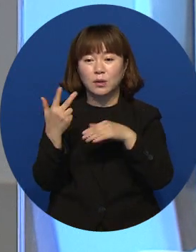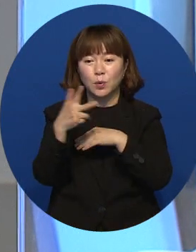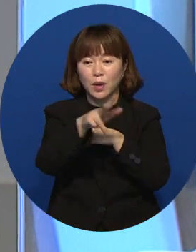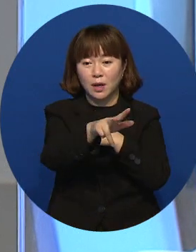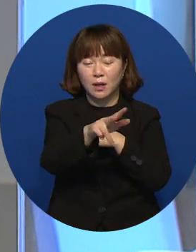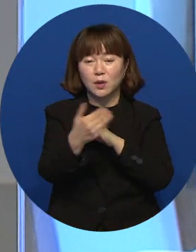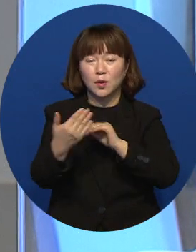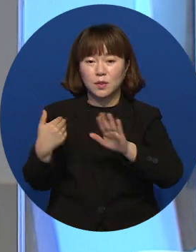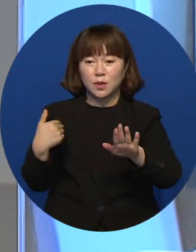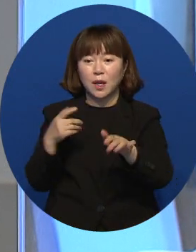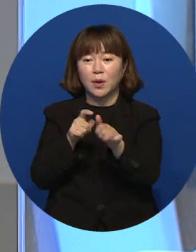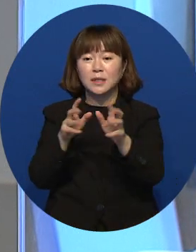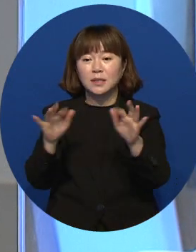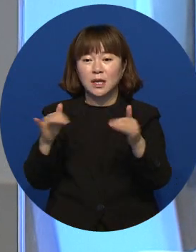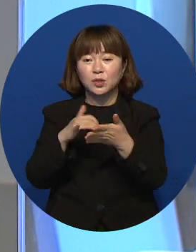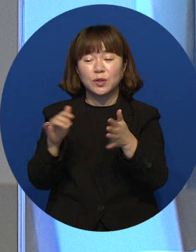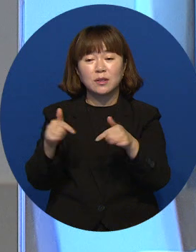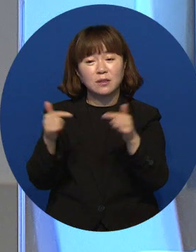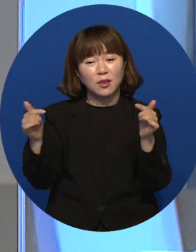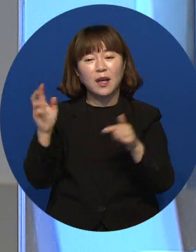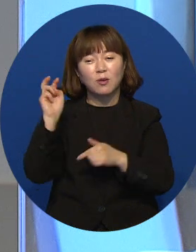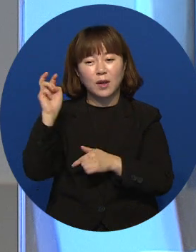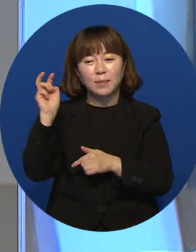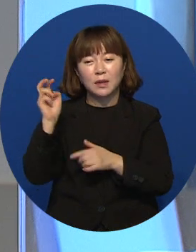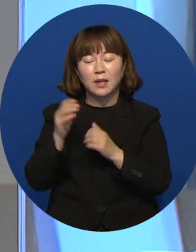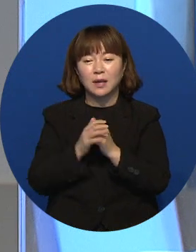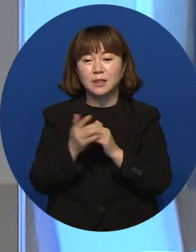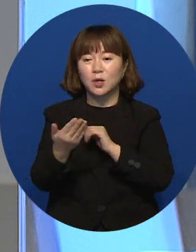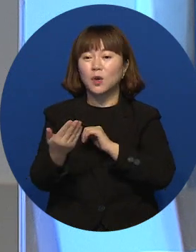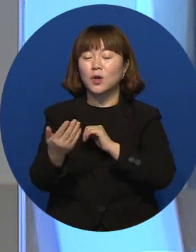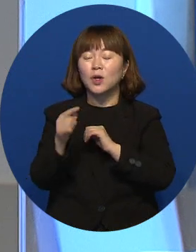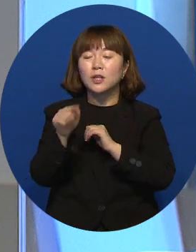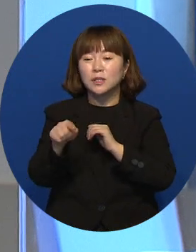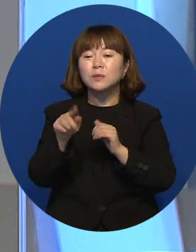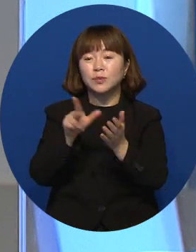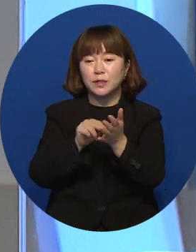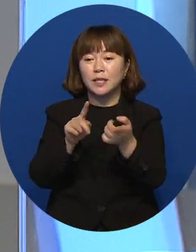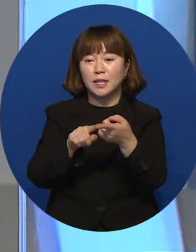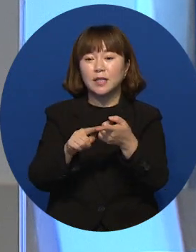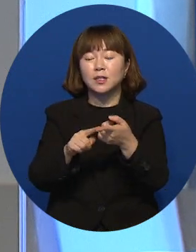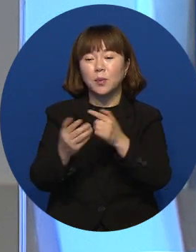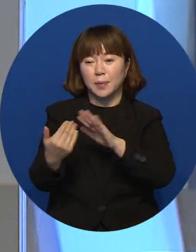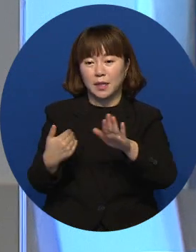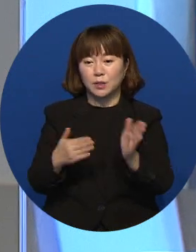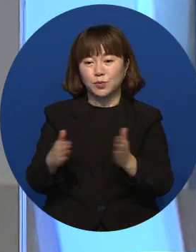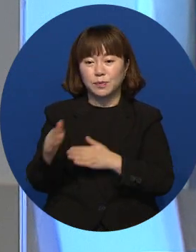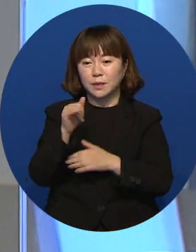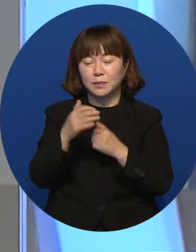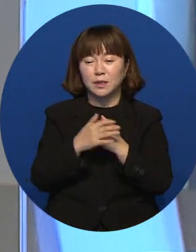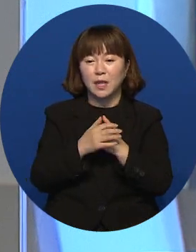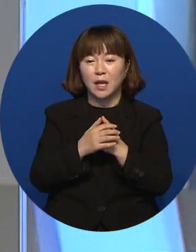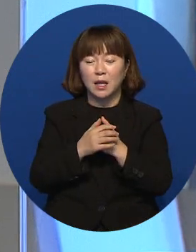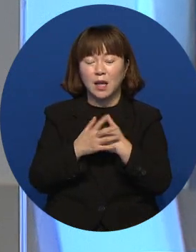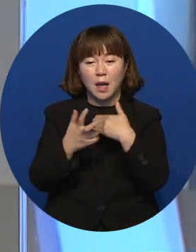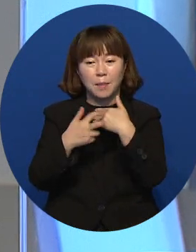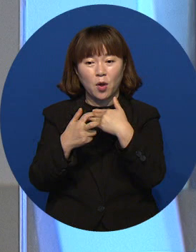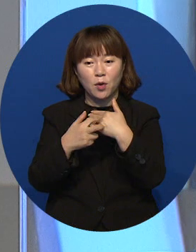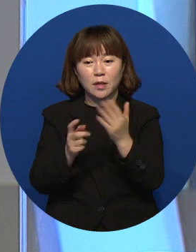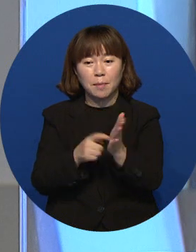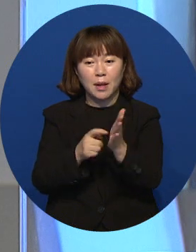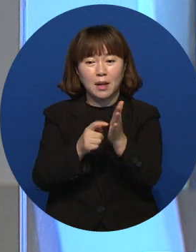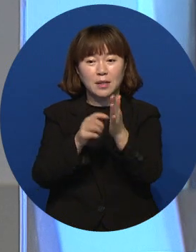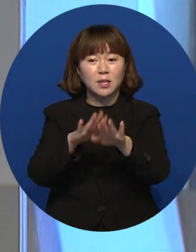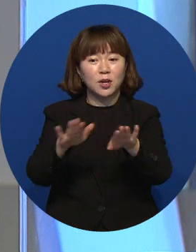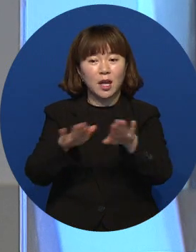늘어날 것으로 예상을 하고 있습니다 그에 대해서 저희가 준비를 하고 있고 특히 의로 대응 체계가 굉장히 중요하거든요 그래서 그거에 대해서는